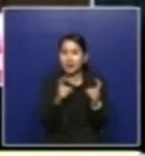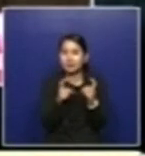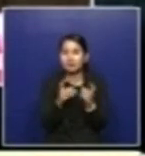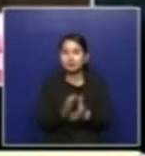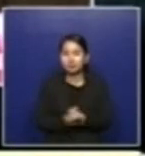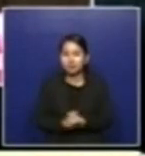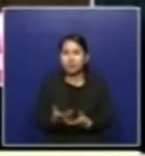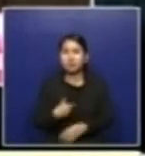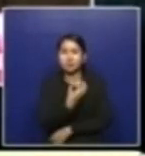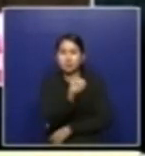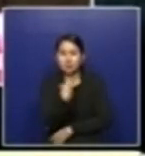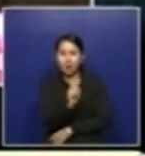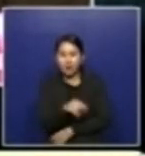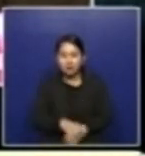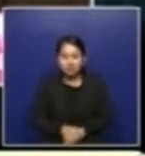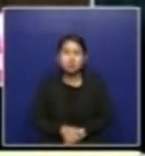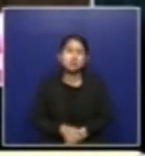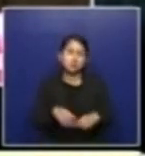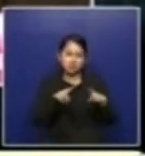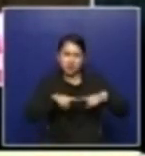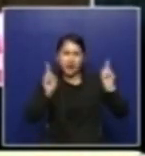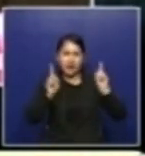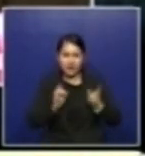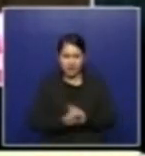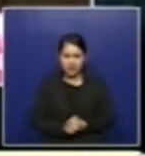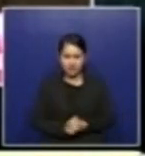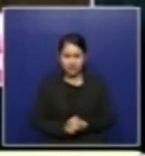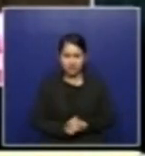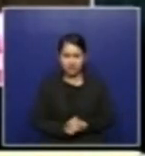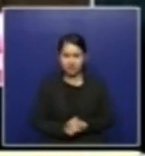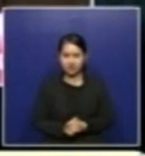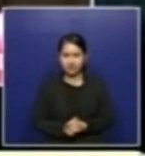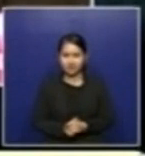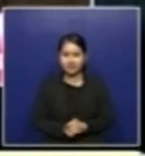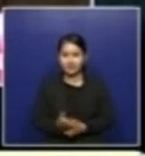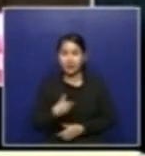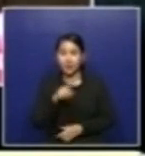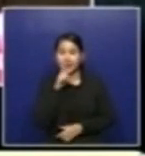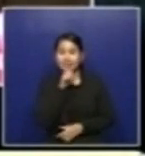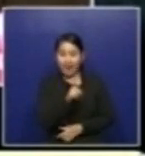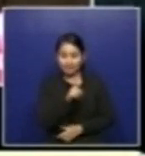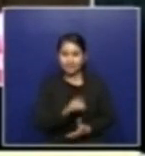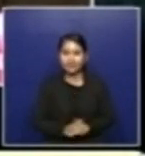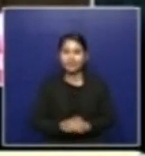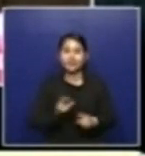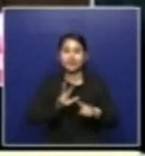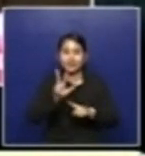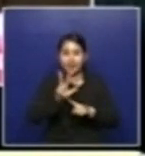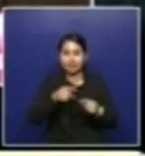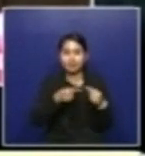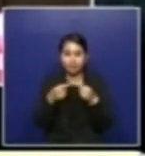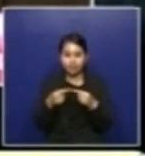ต่ท่านไปตอบอะไรคนละเรื่องกับคำถามผมเลยนะครับผมถามคำถามที่สามต่อไปเลยครับว่